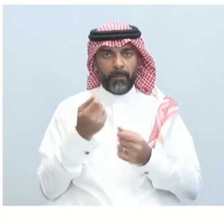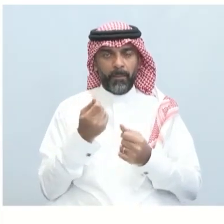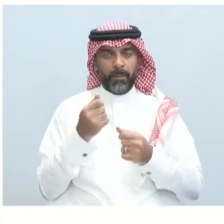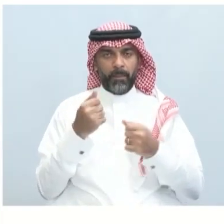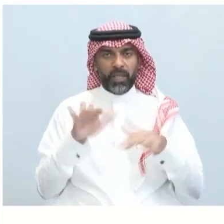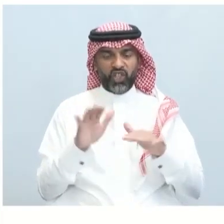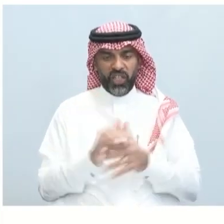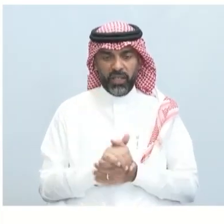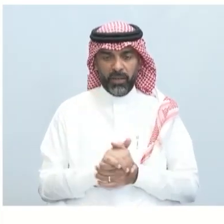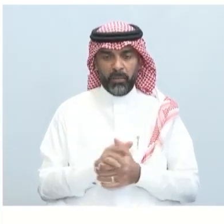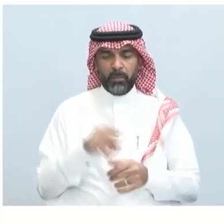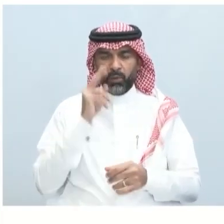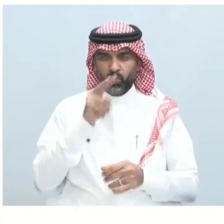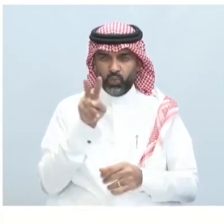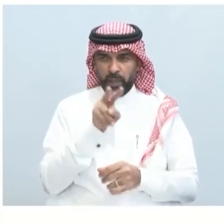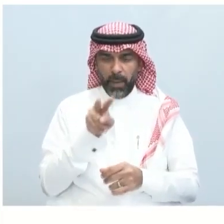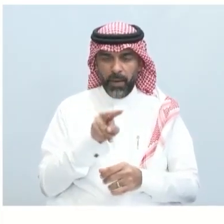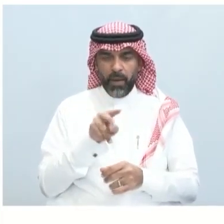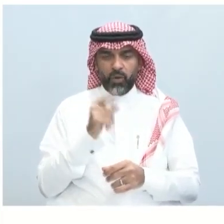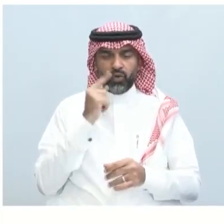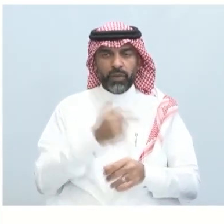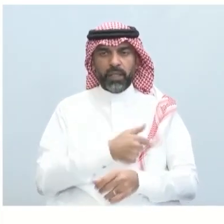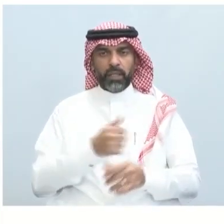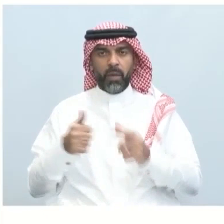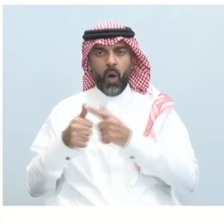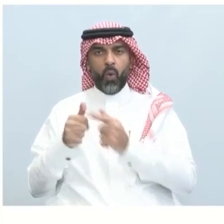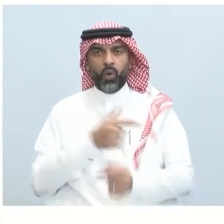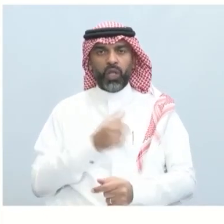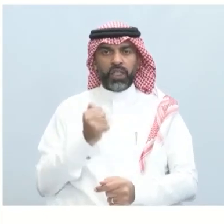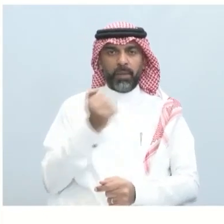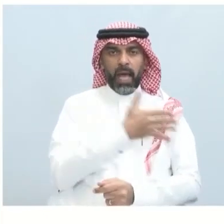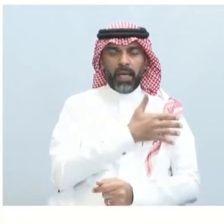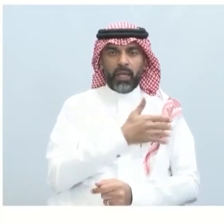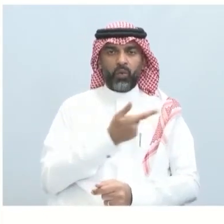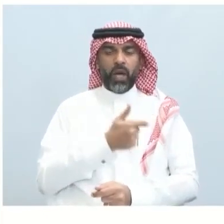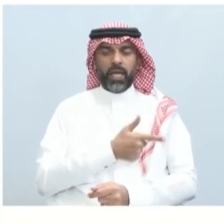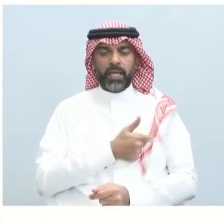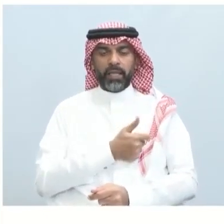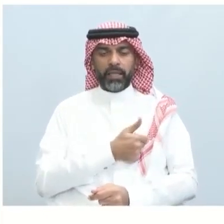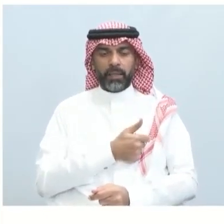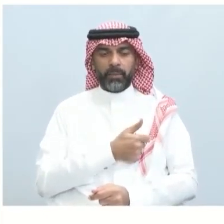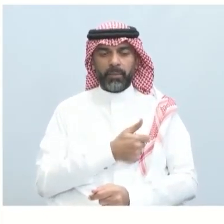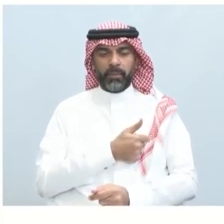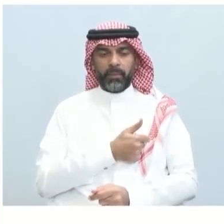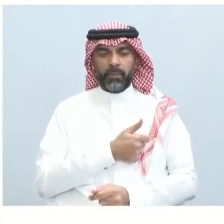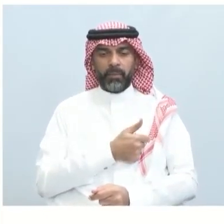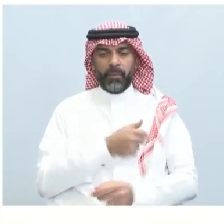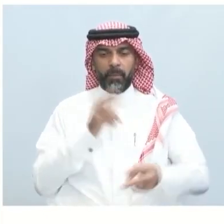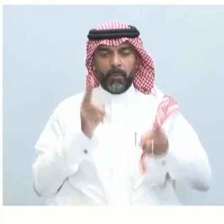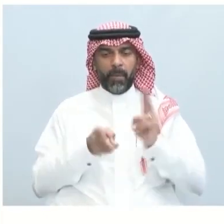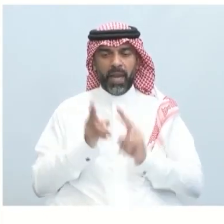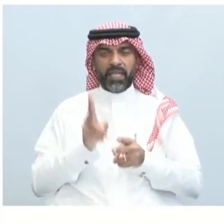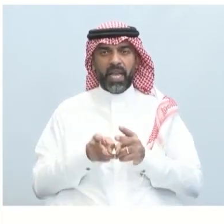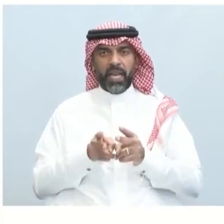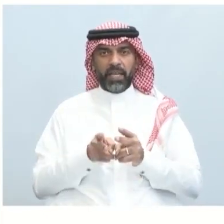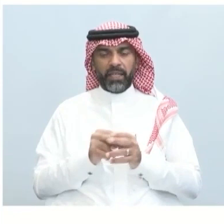بعد ذلك نقوم بتعبئة البيانات مثل الاسم الأول والاسم الأخير واسم المهرجان البزنس نيم، هنا مهرجان التمور.